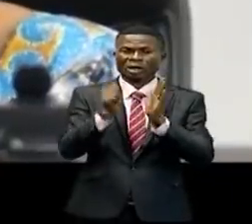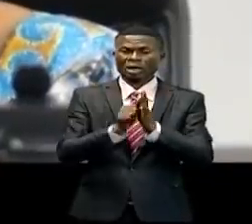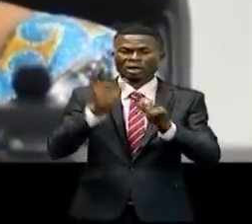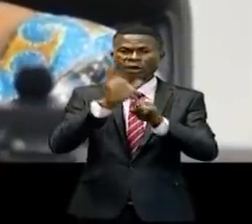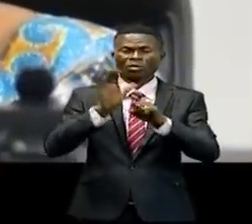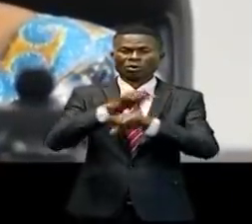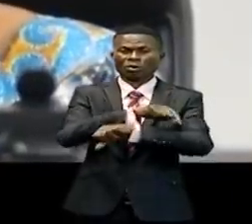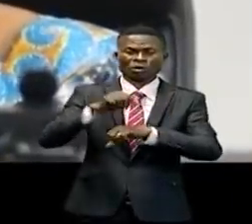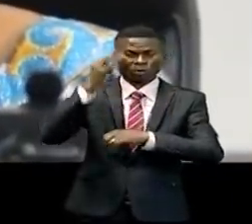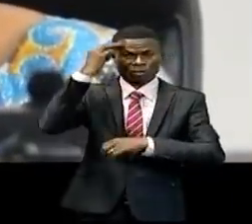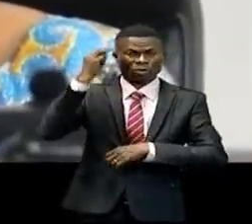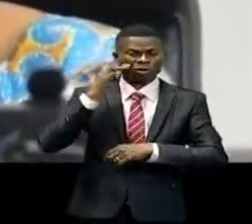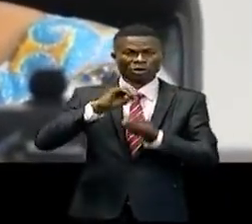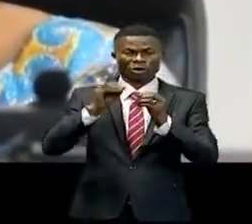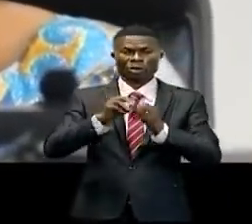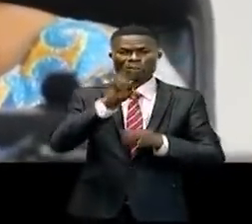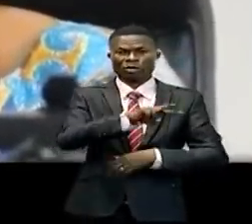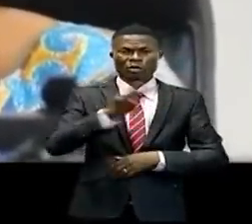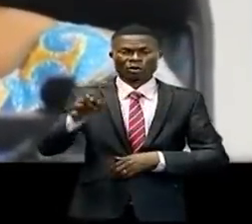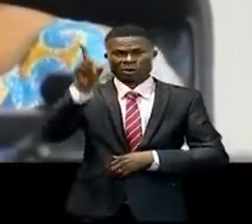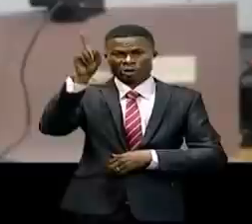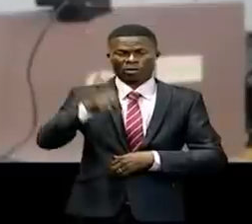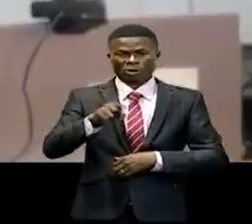interministériel numéro